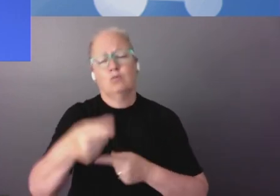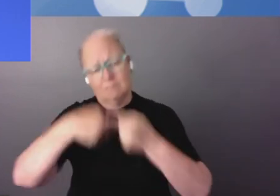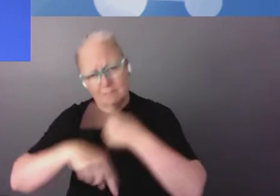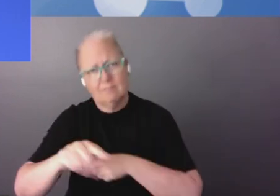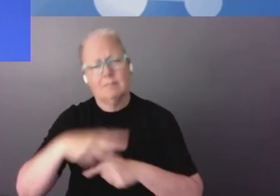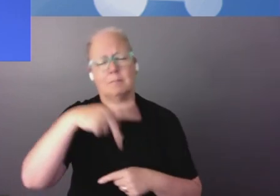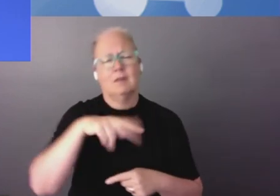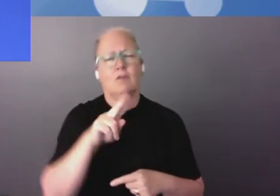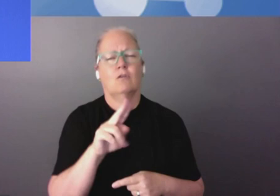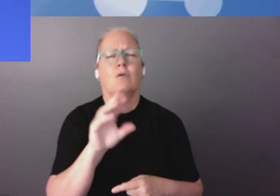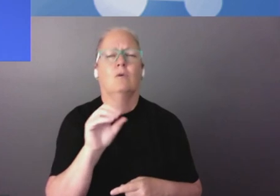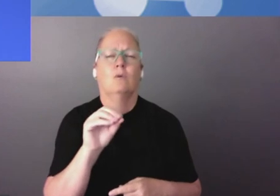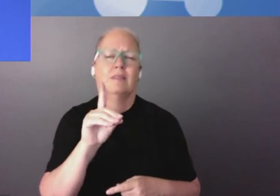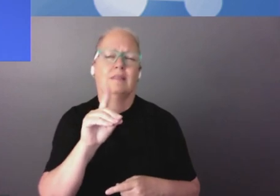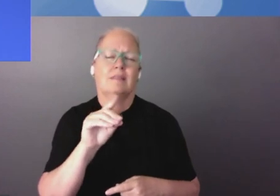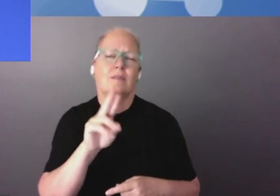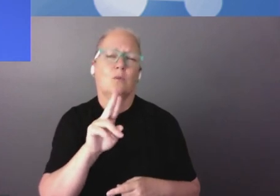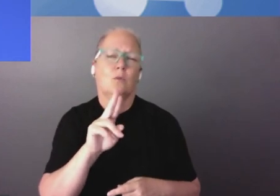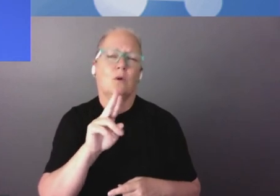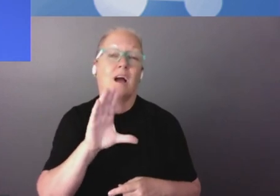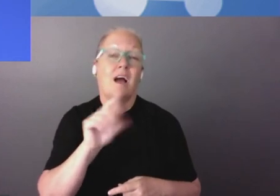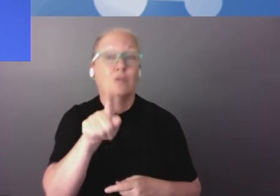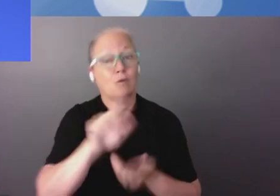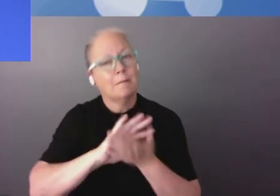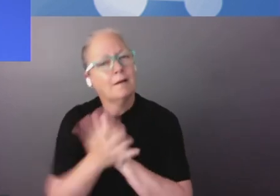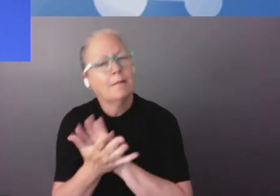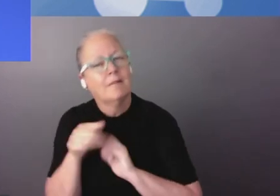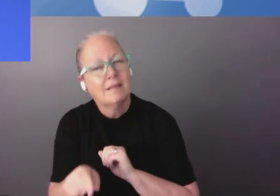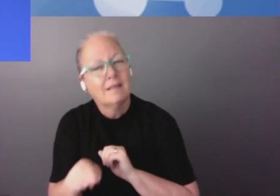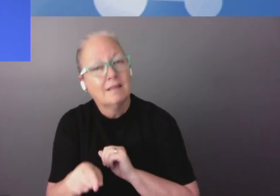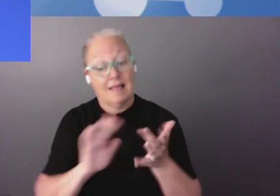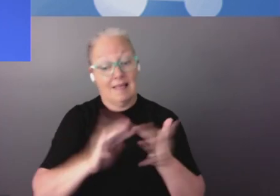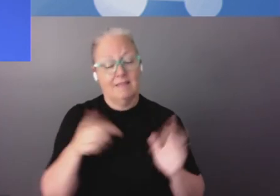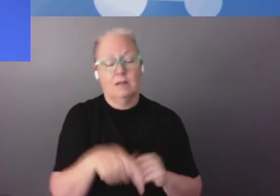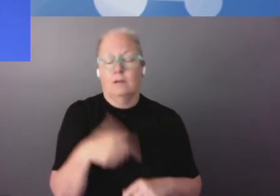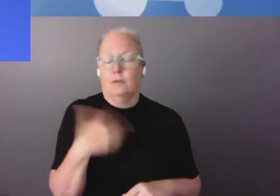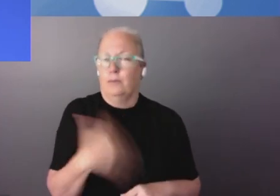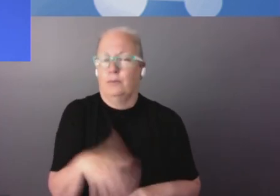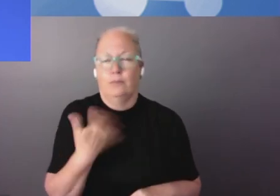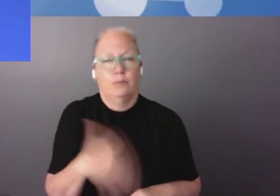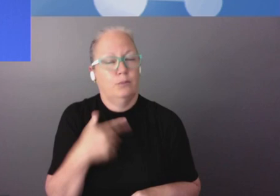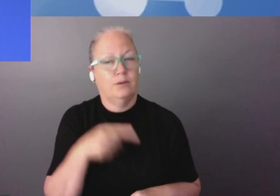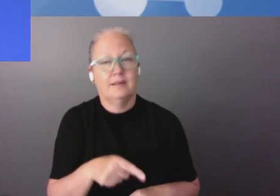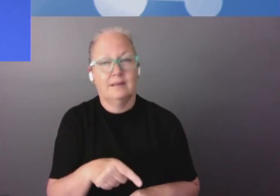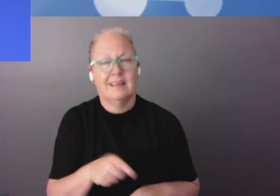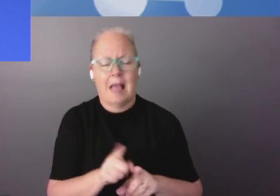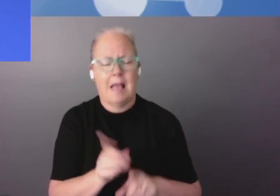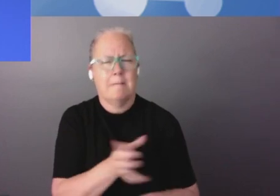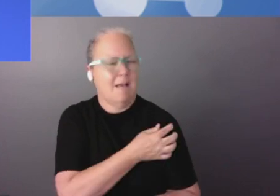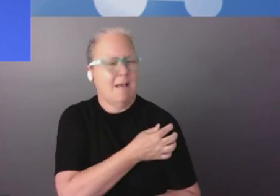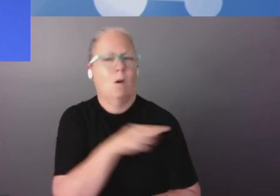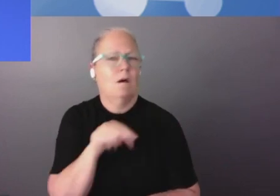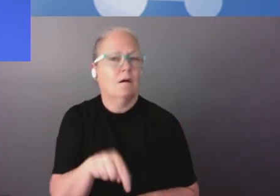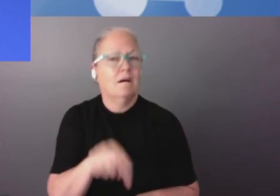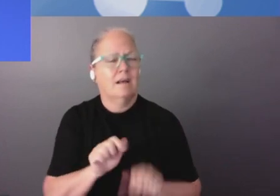bronią jest internet i jak konieczne jest dzisiaj wypracowanie pod kierunkiem